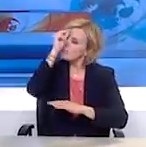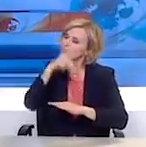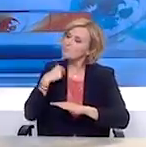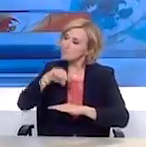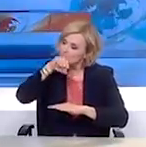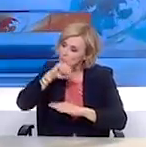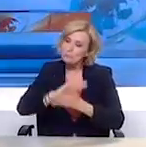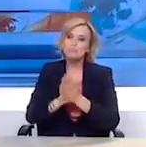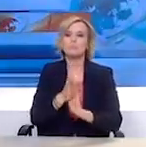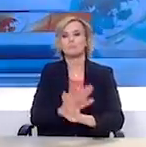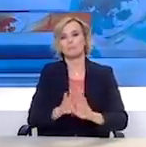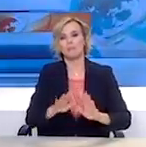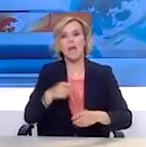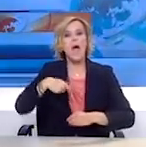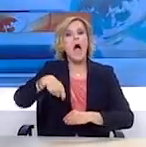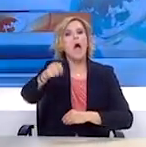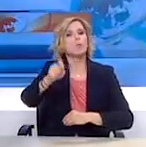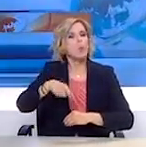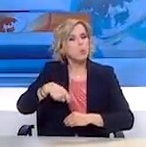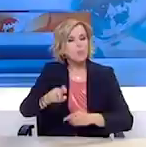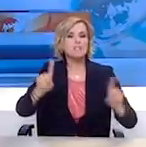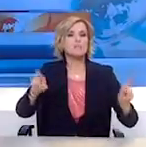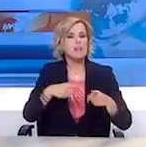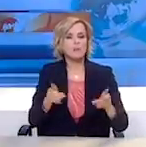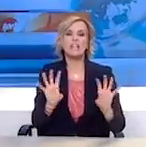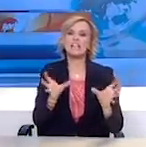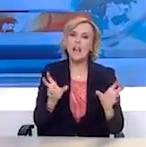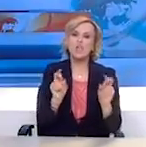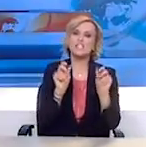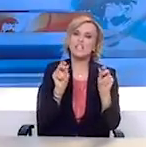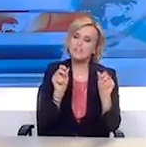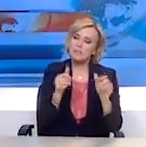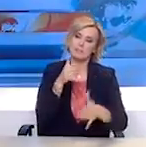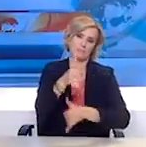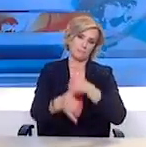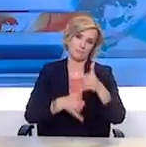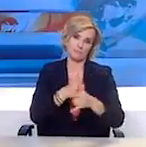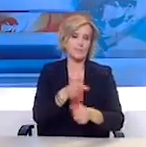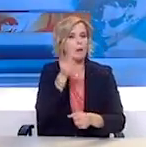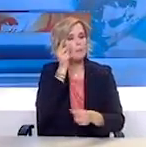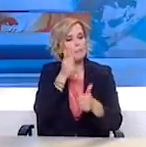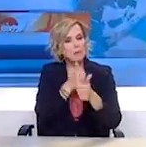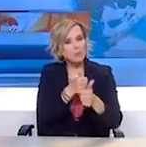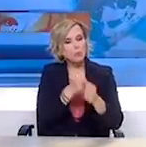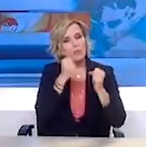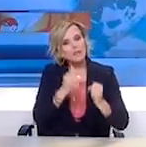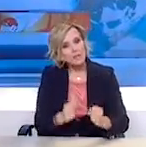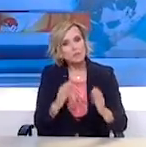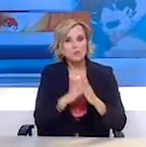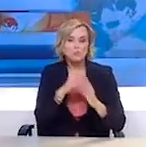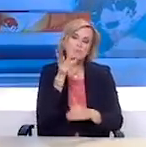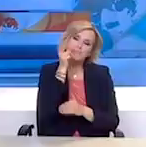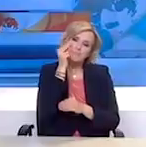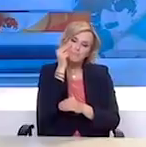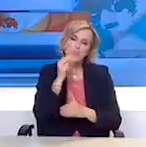ιερές ακολουθίες θα μεταδοθούν από την τηλεόραση, το ραδιόφωνο, το διαδίκτυο. Ας παρακολουθήσουμε όλοι από το σπίτι μας, ας προσευχηθούμε